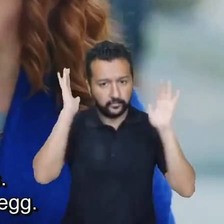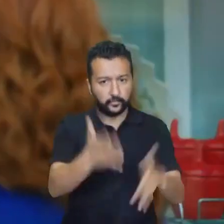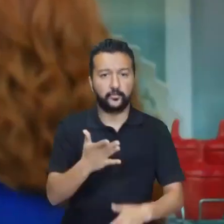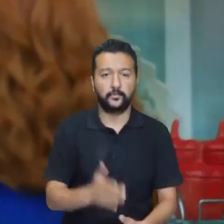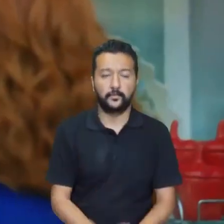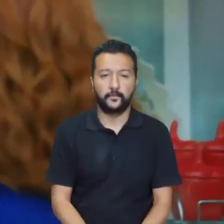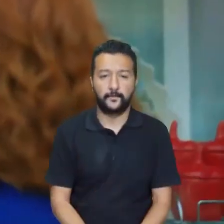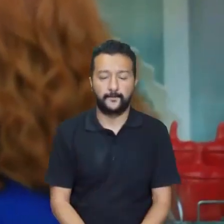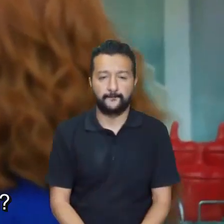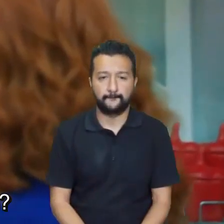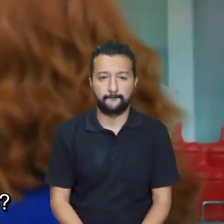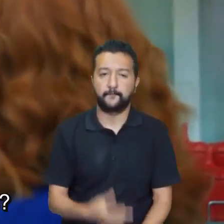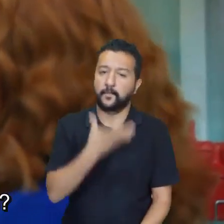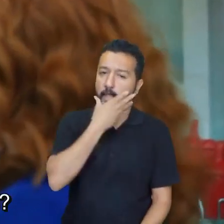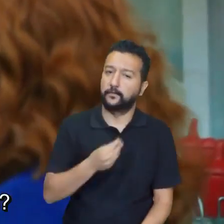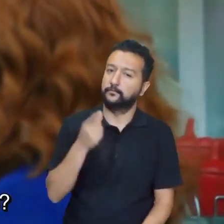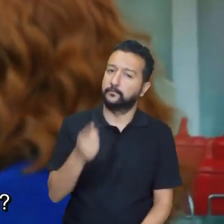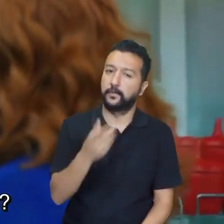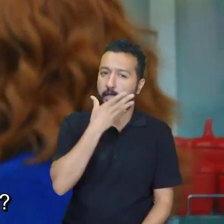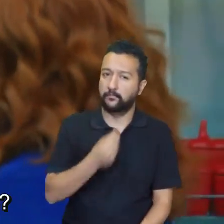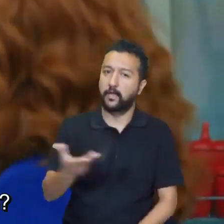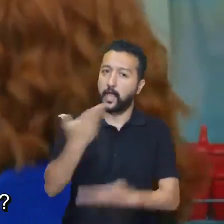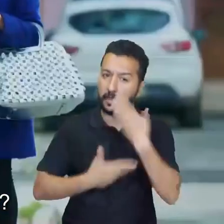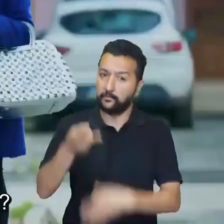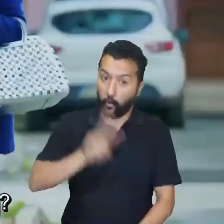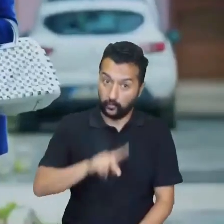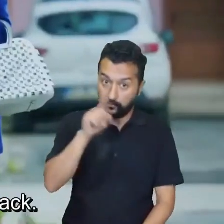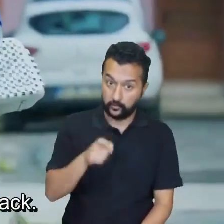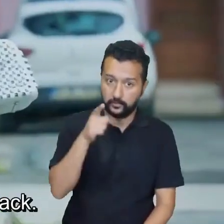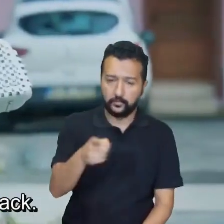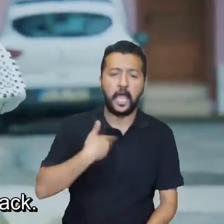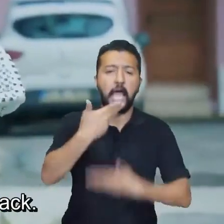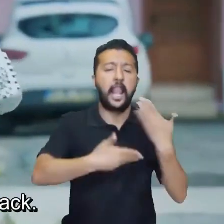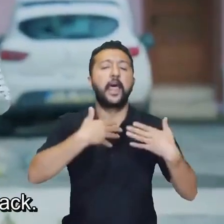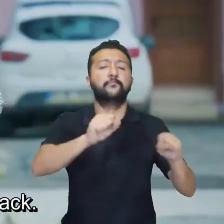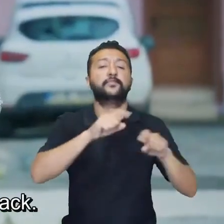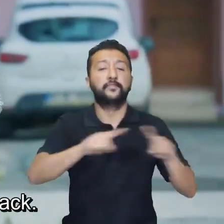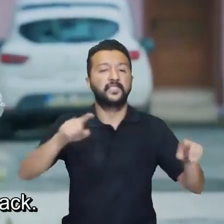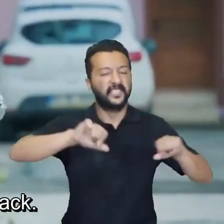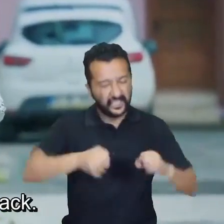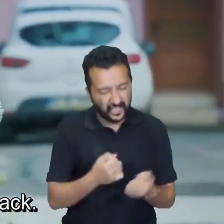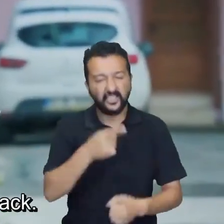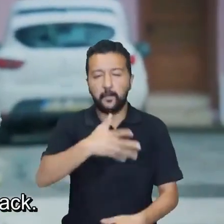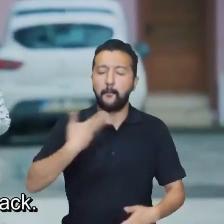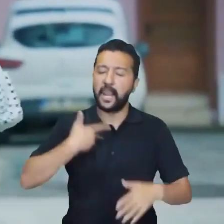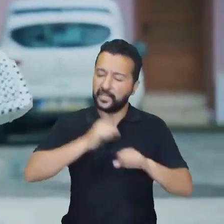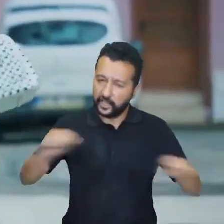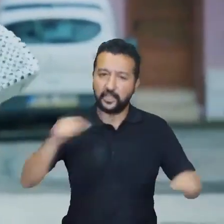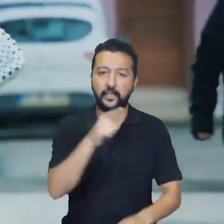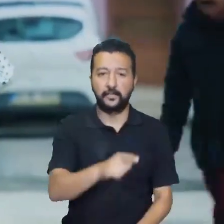yumurta gibi. Aa aşk olsun. Anlatsan ölür müsün? Anlatmayacağım. Çatla meraktan